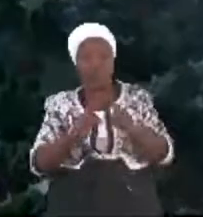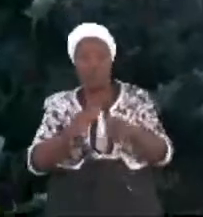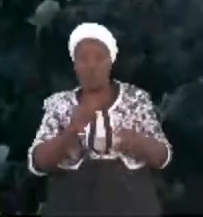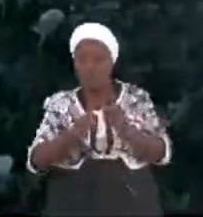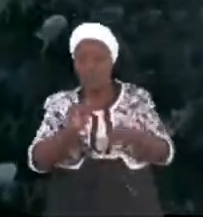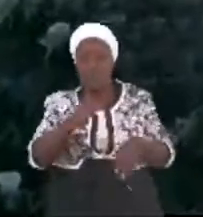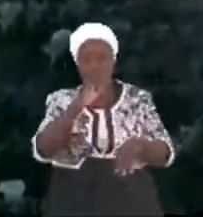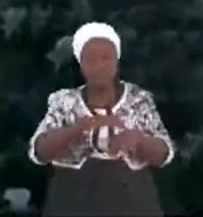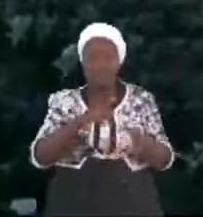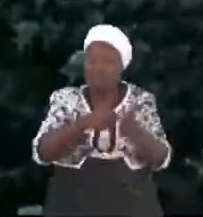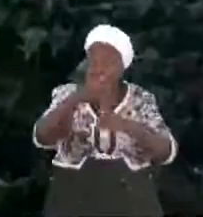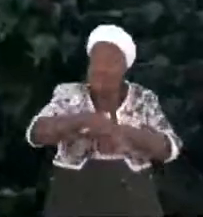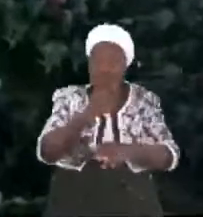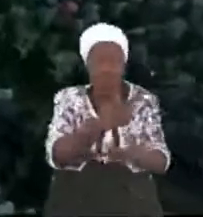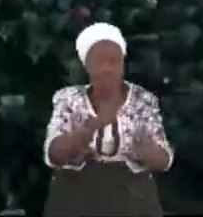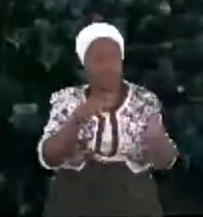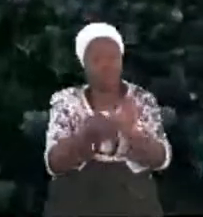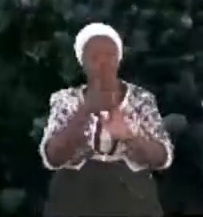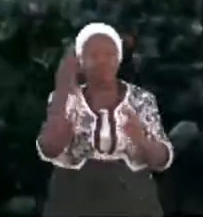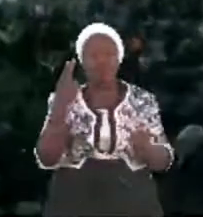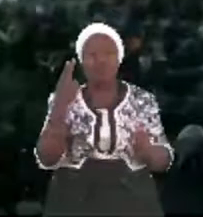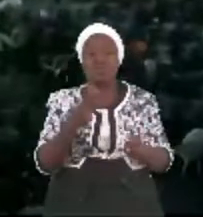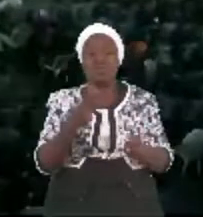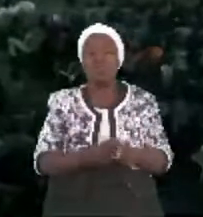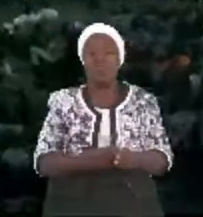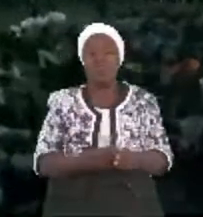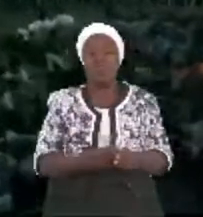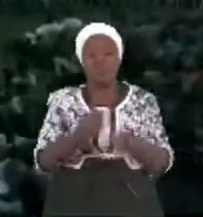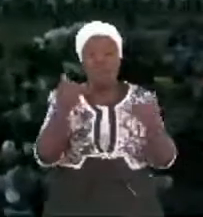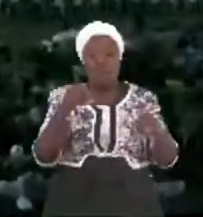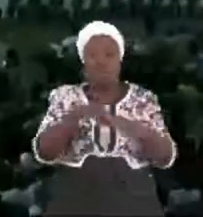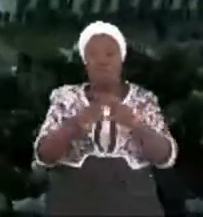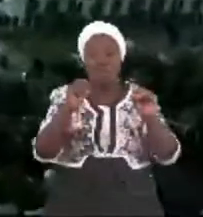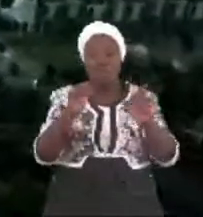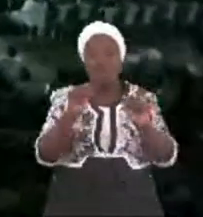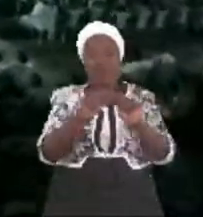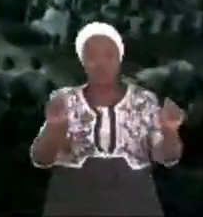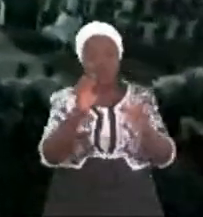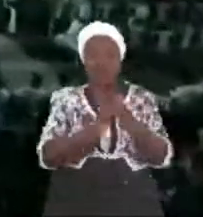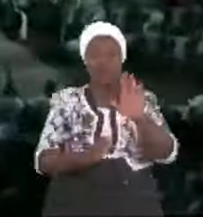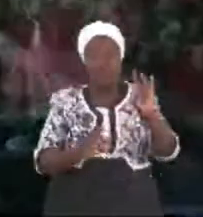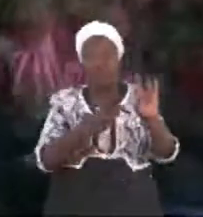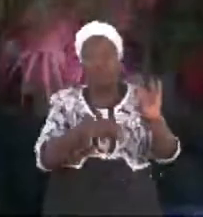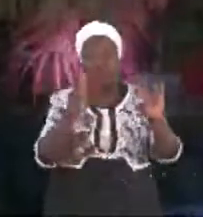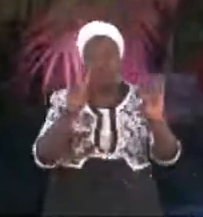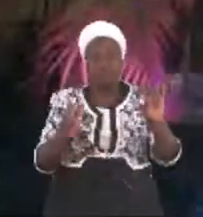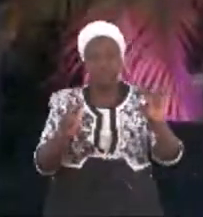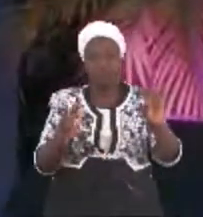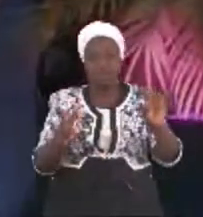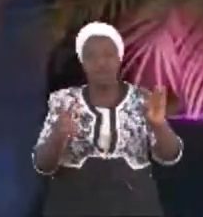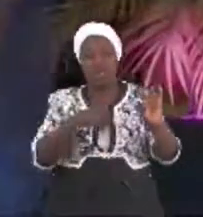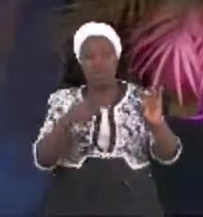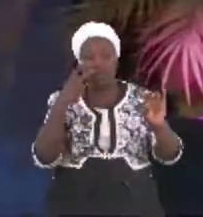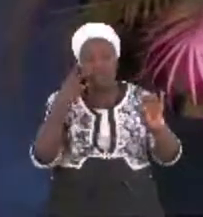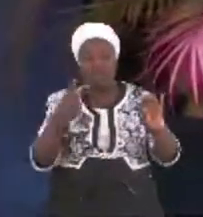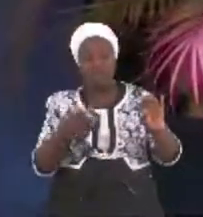ce soir. Tu es libéré au nom de Jésus. Voyez cela en Matthieu chapitre 8. Verset 2, Matthieu